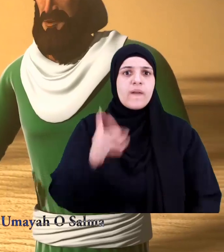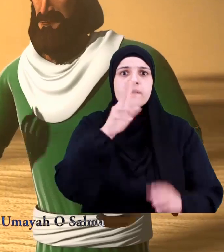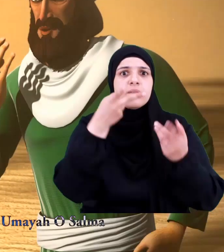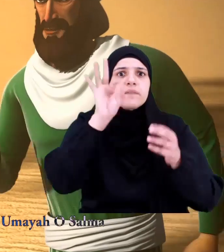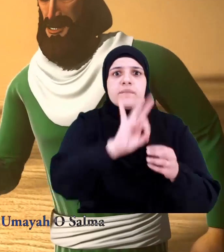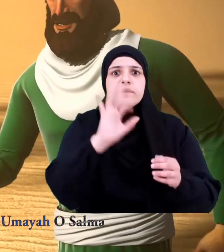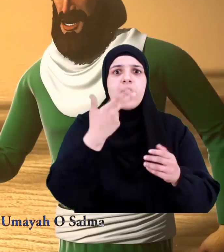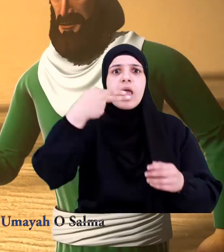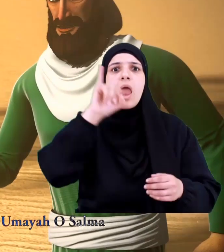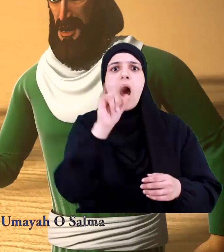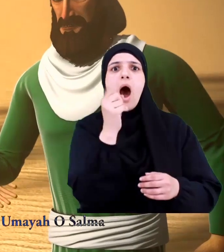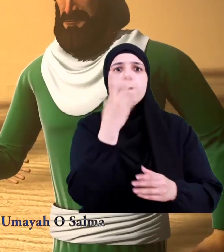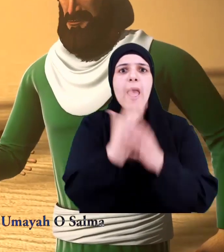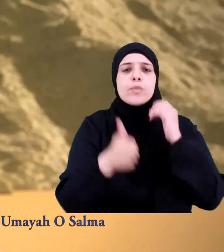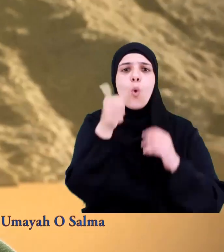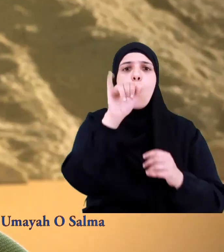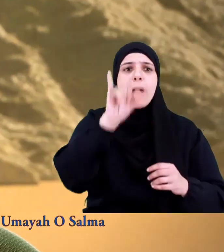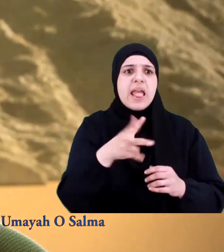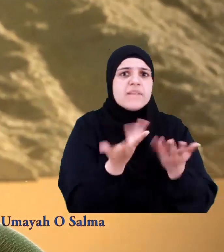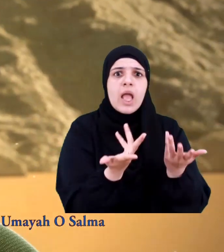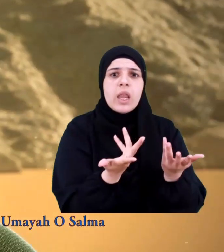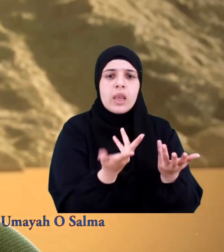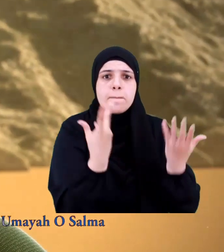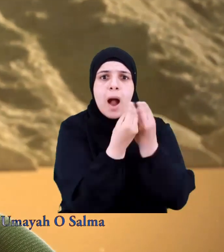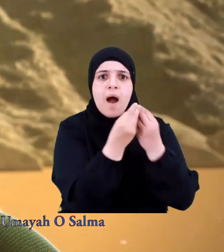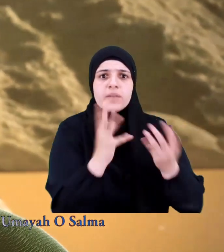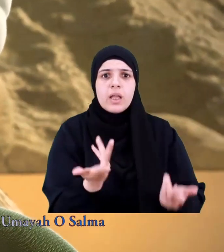أين عمرو بن أمية يا ابن أسلم؟